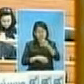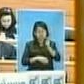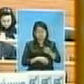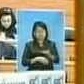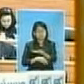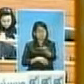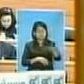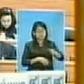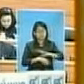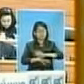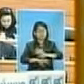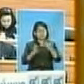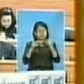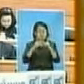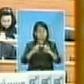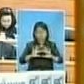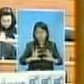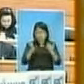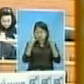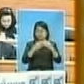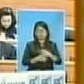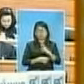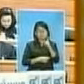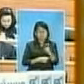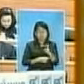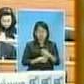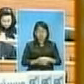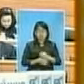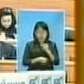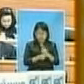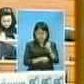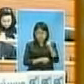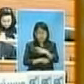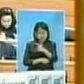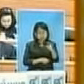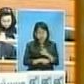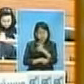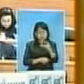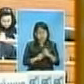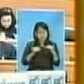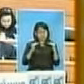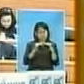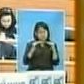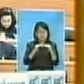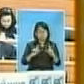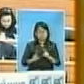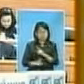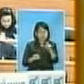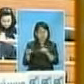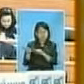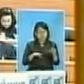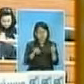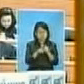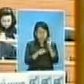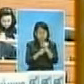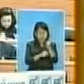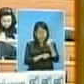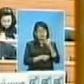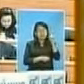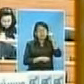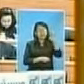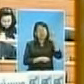ฮะอดีตรองนายกรัฐมนตรีแล้วก็เป็นคนที่วางยุทธศาสตร์ทางด้านความมั่นคงในช่วงรัฐบาลประชาธิปัตย์